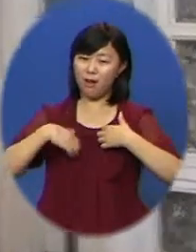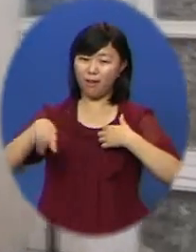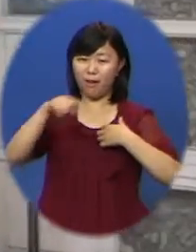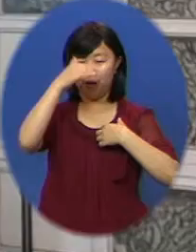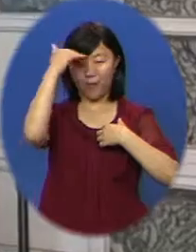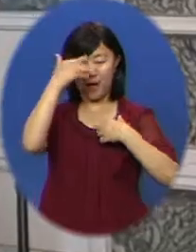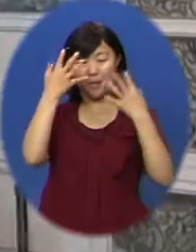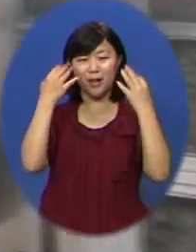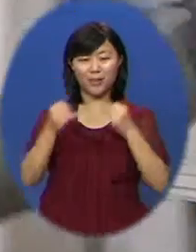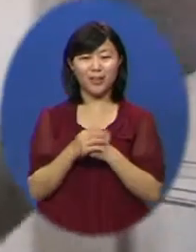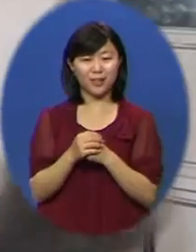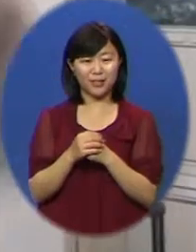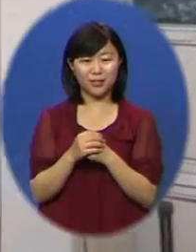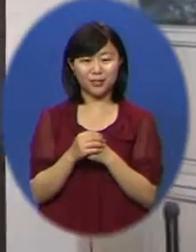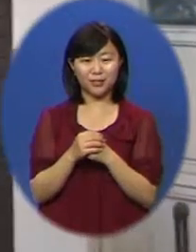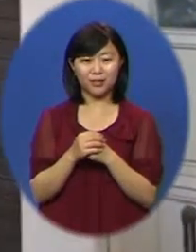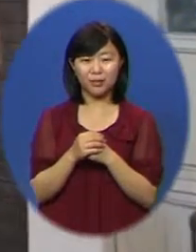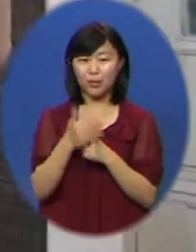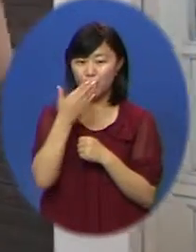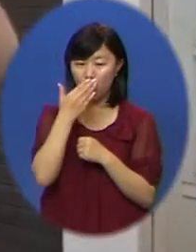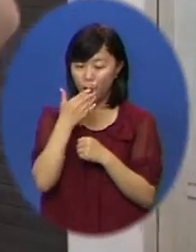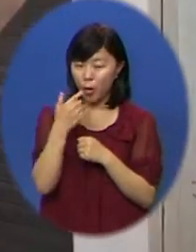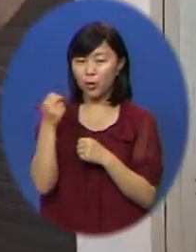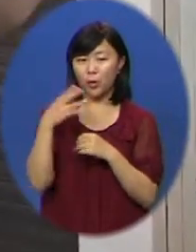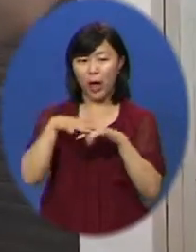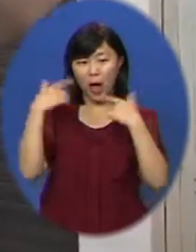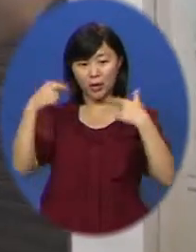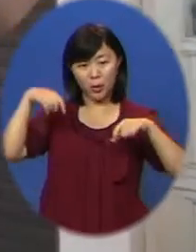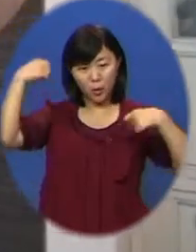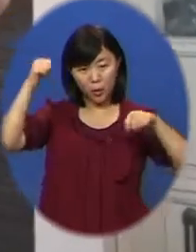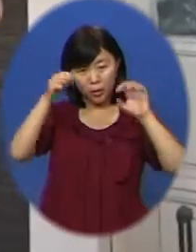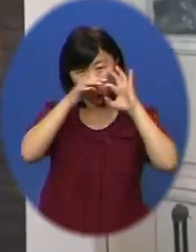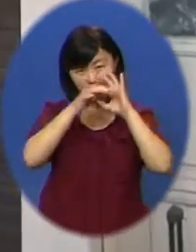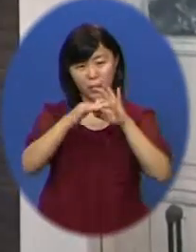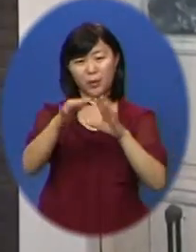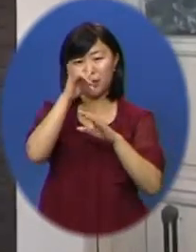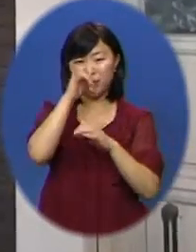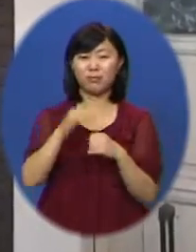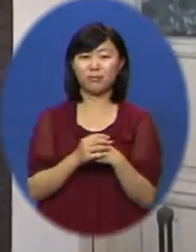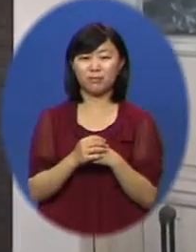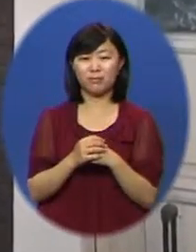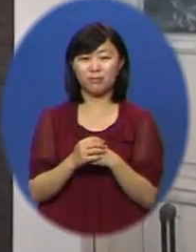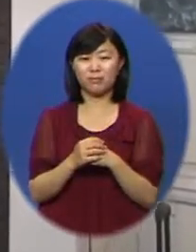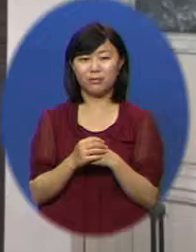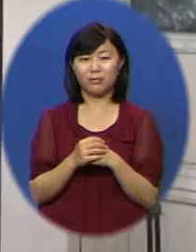많죠. 먹을 것부터 해서 항상 공연이 끊이지 않고.